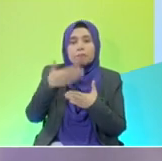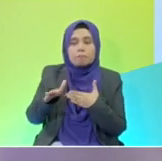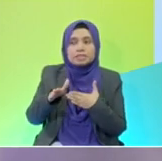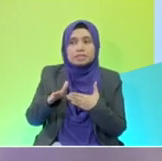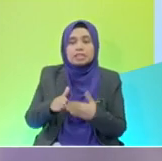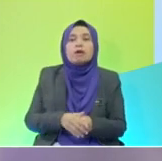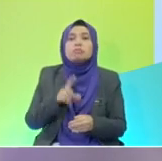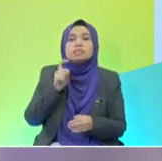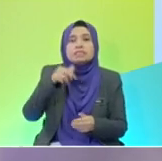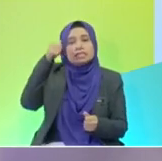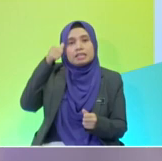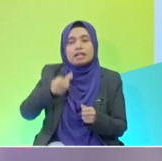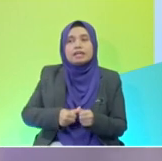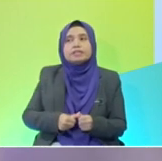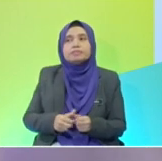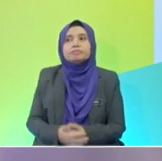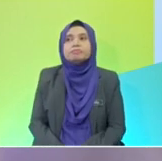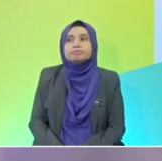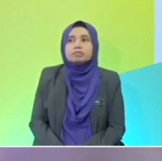Ingatlah Oke